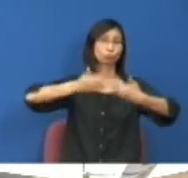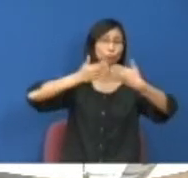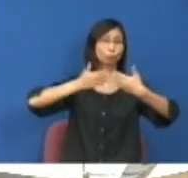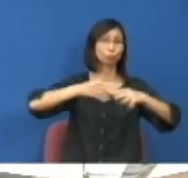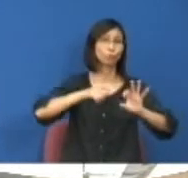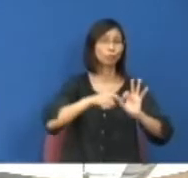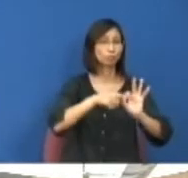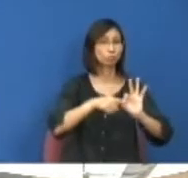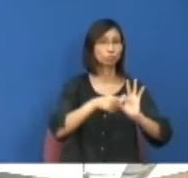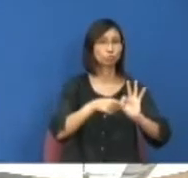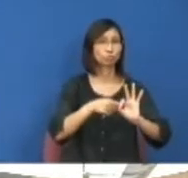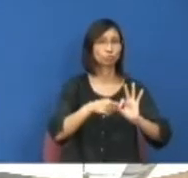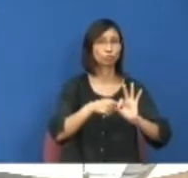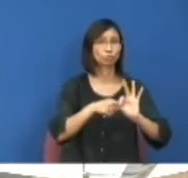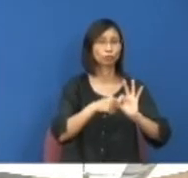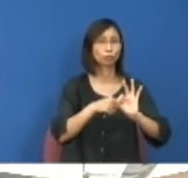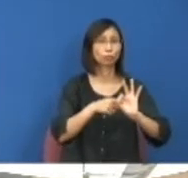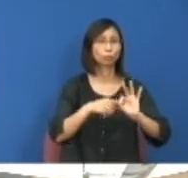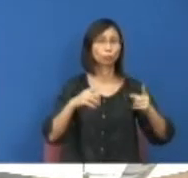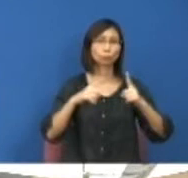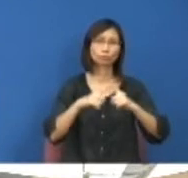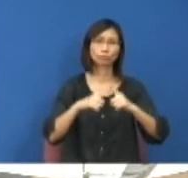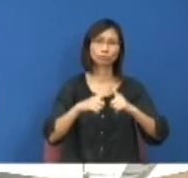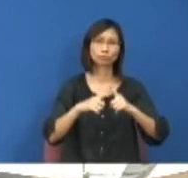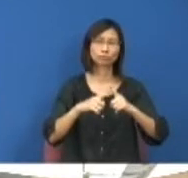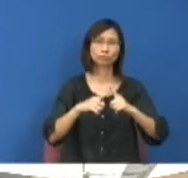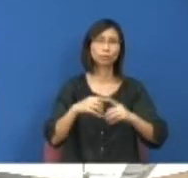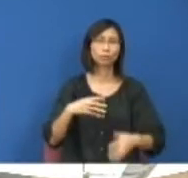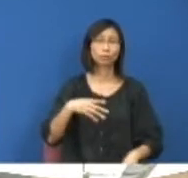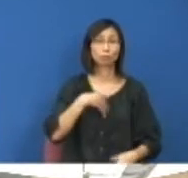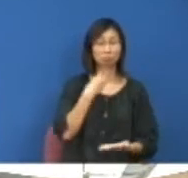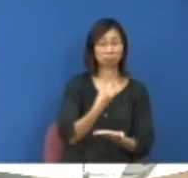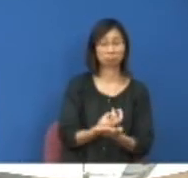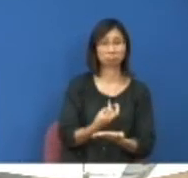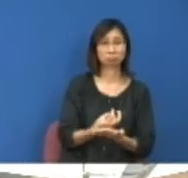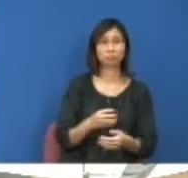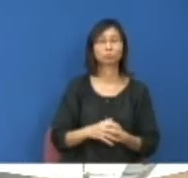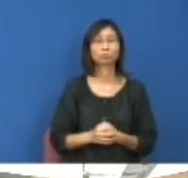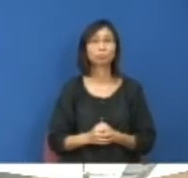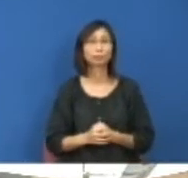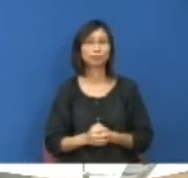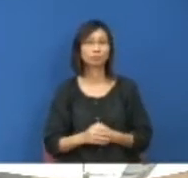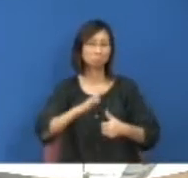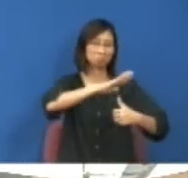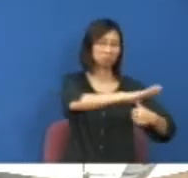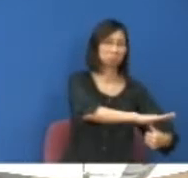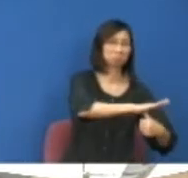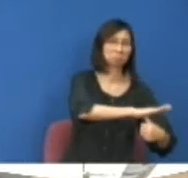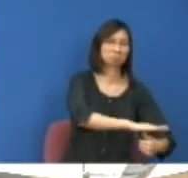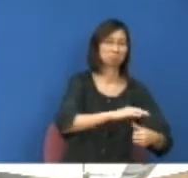咩刁民啊、無無知啊，各樣嘢都會講出嚟。即係貶低佢哋，咁其